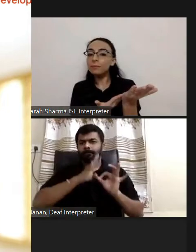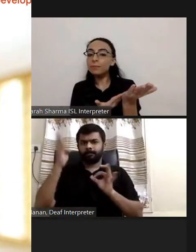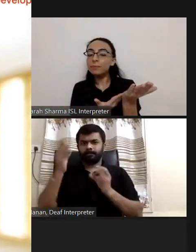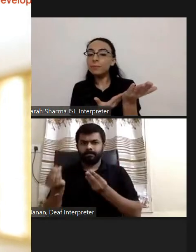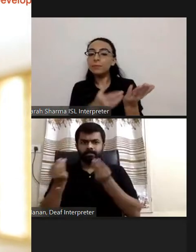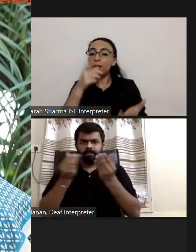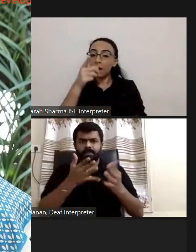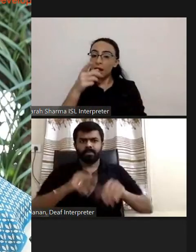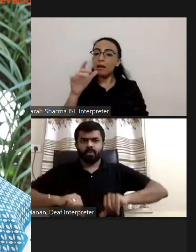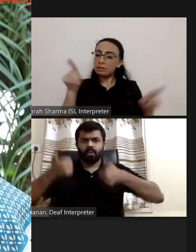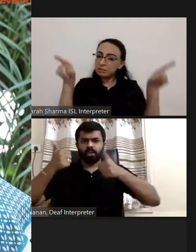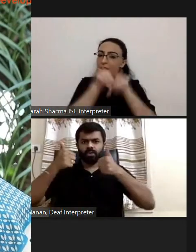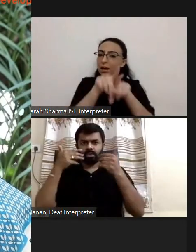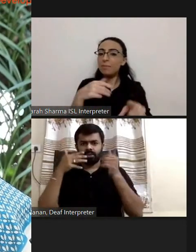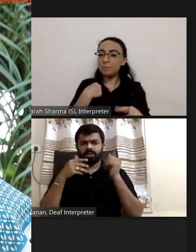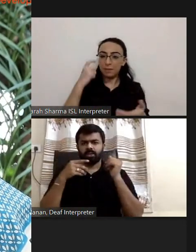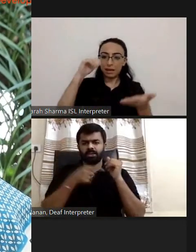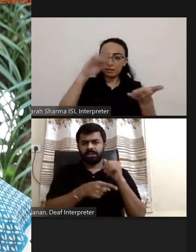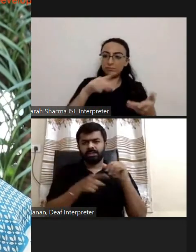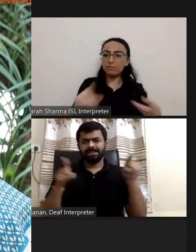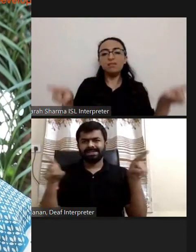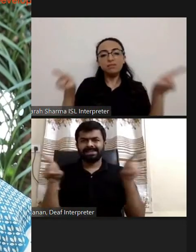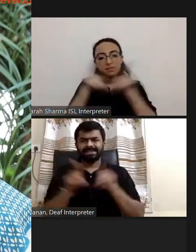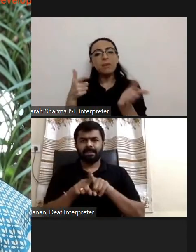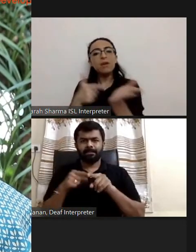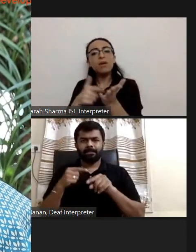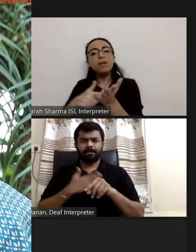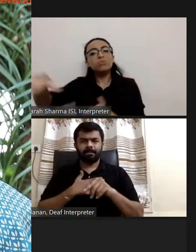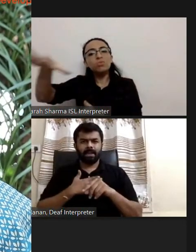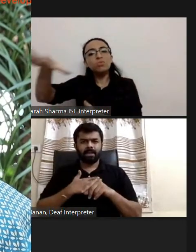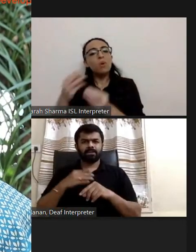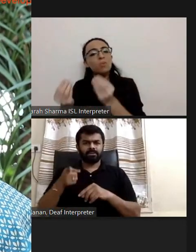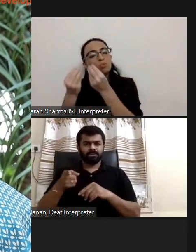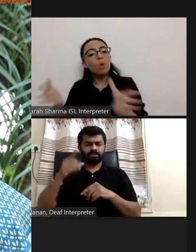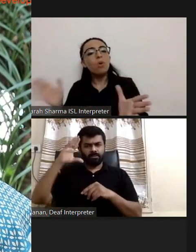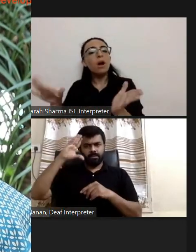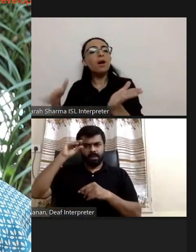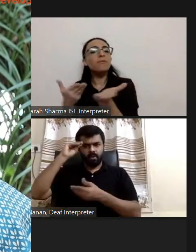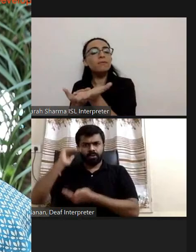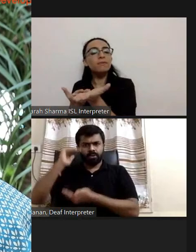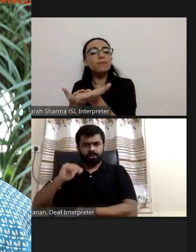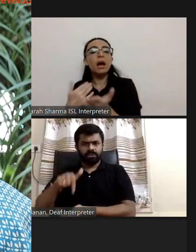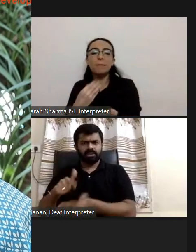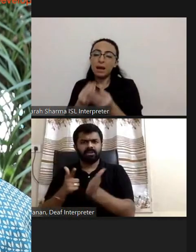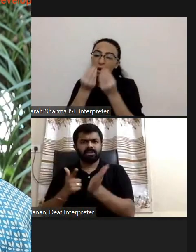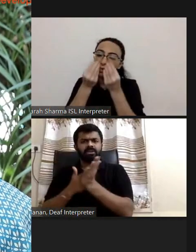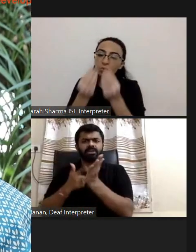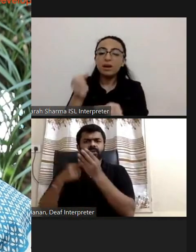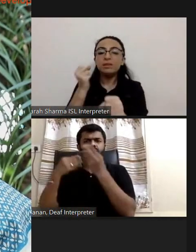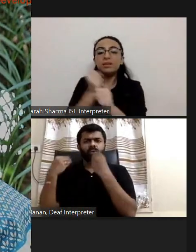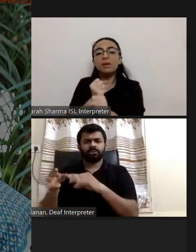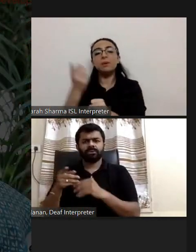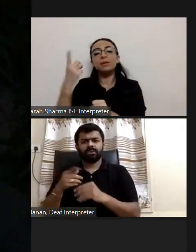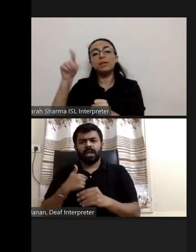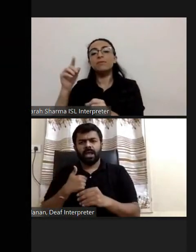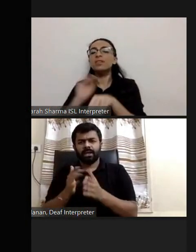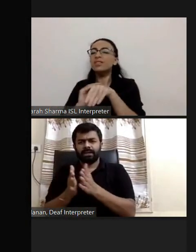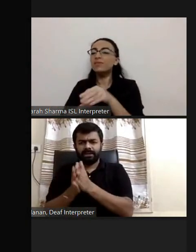పిల్లవాళ్ళు గ్రామంలో చాలామంది ఉన్నారు. వాళ్ళకి పునరావాసం కల్పించాలని గవర్నమెంట్ని కోరుకుంటూ